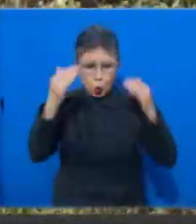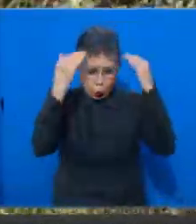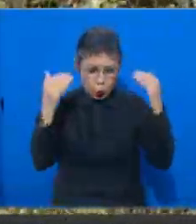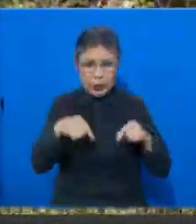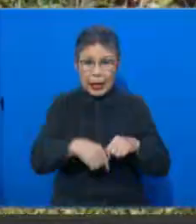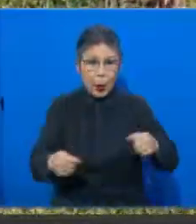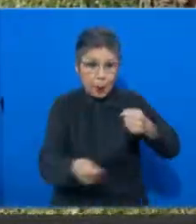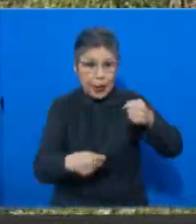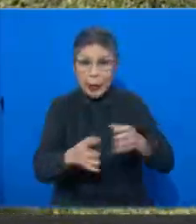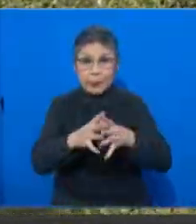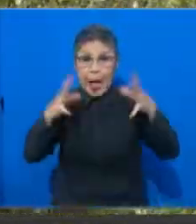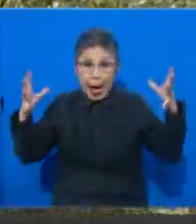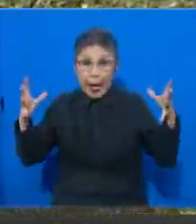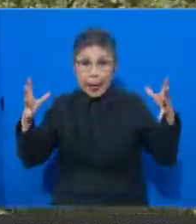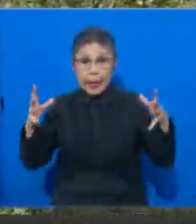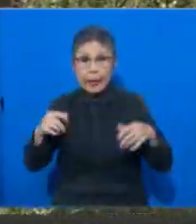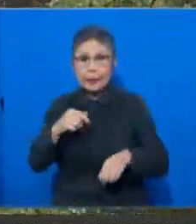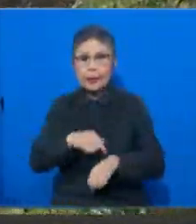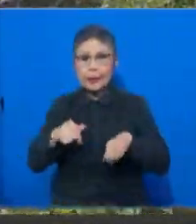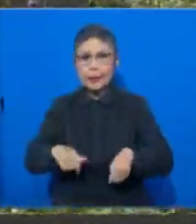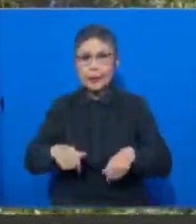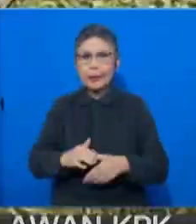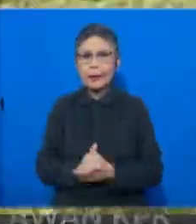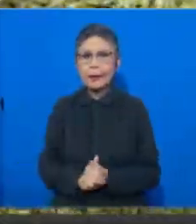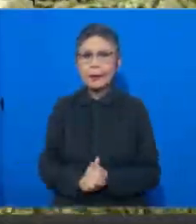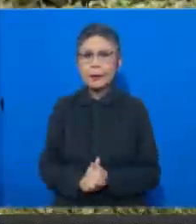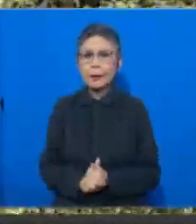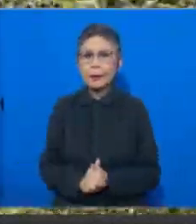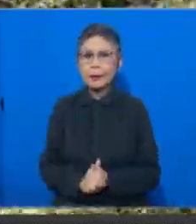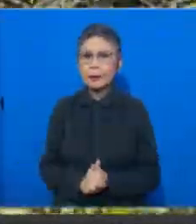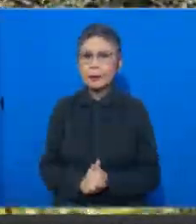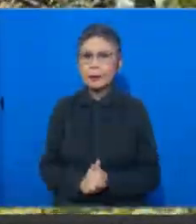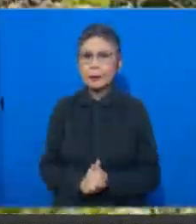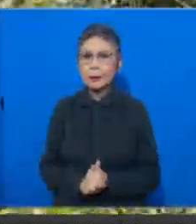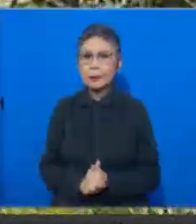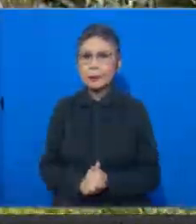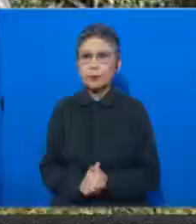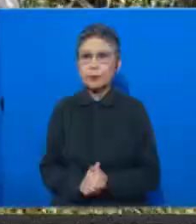tengah panen raya. Tim Liputan CNN Indonesia.